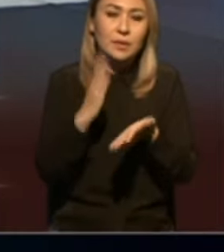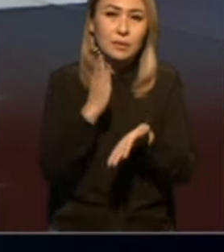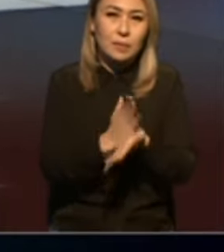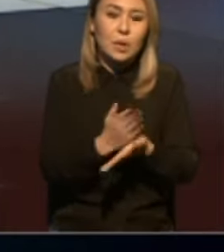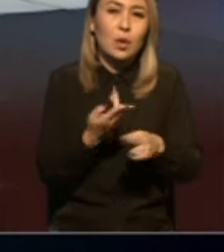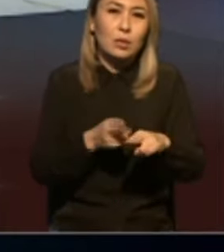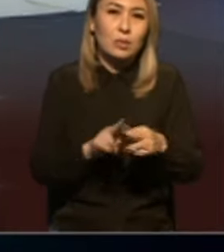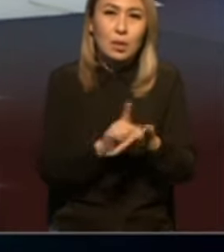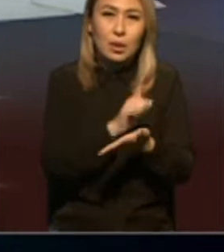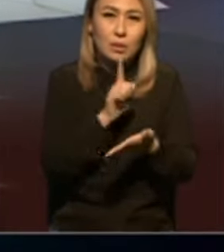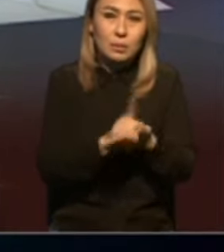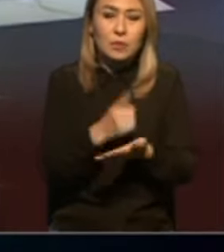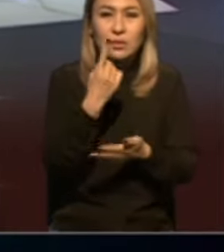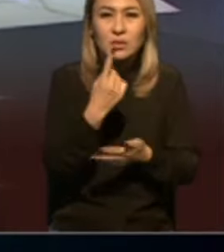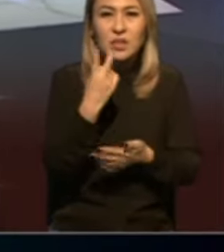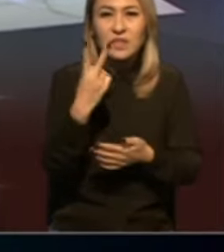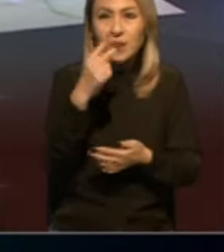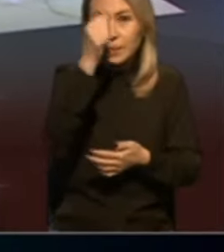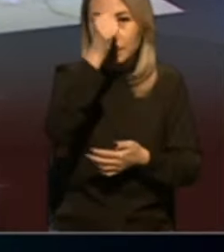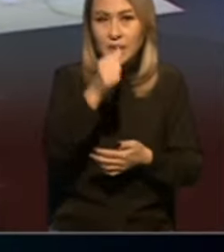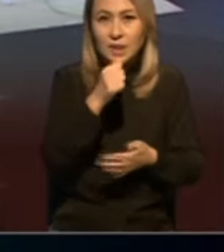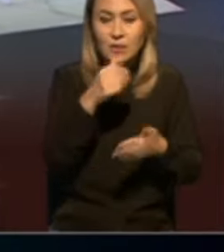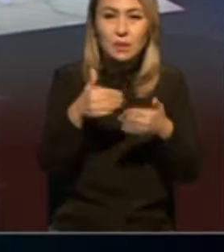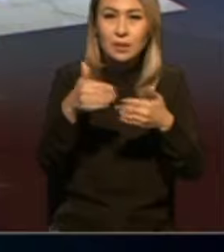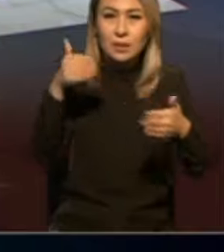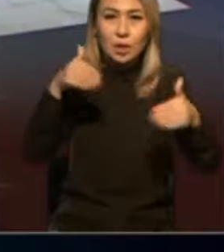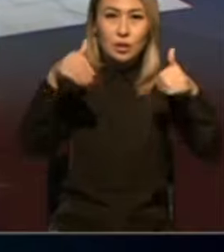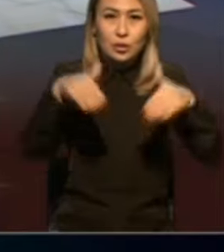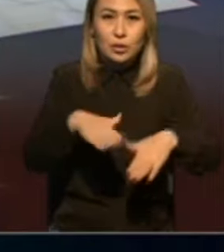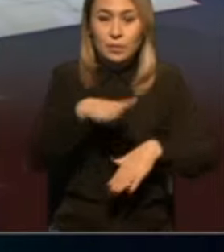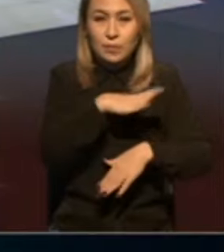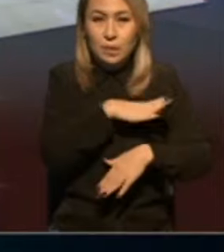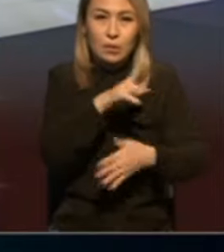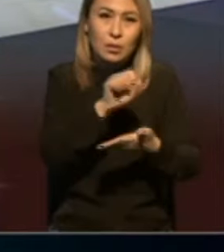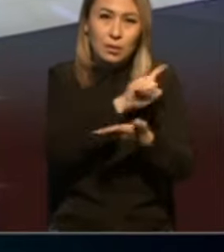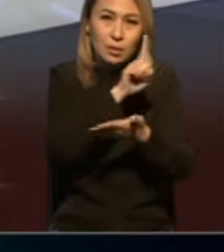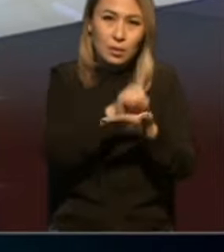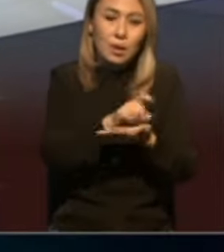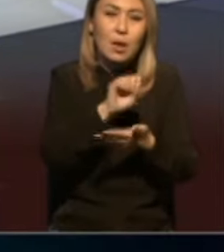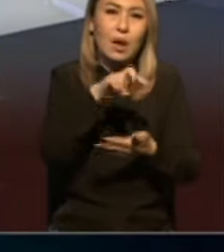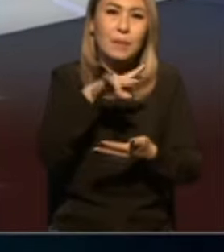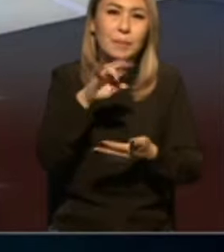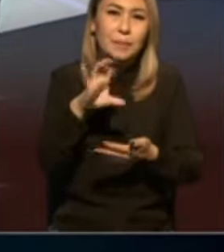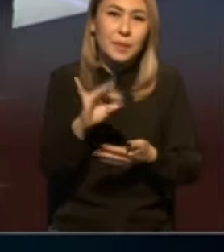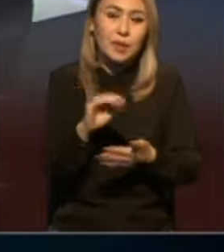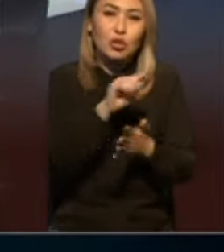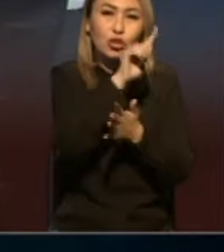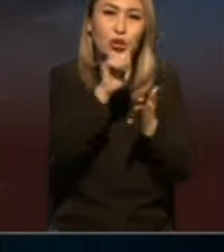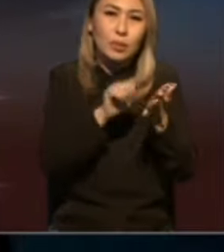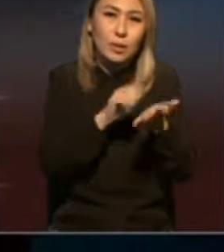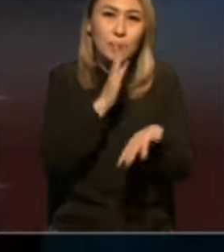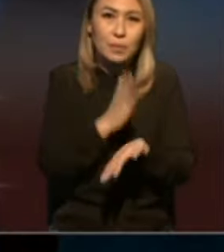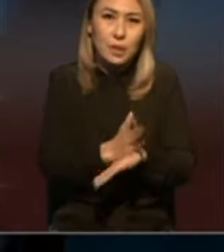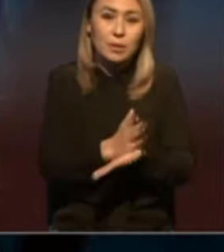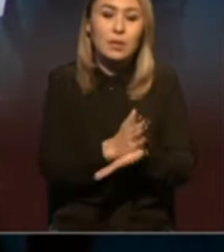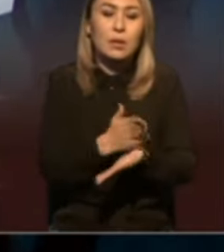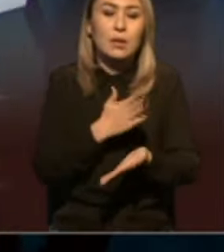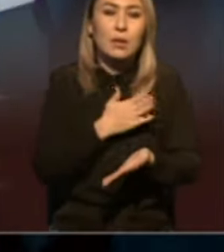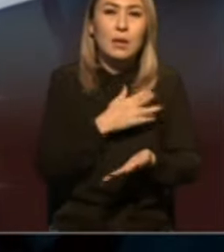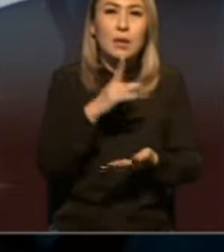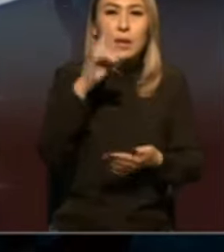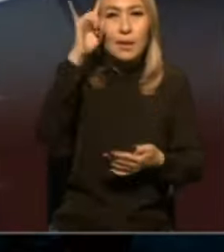бұл әліпби бір екі ай бұрын талқыланып қабылданған болатын. Бірақ әрине сол әліпбиге де сұрақтар бар. Мысалы мен